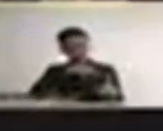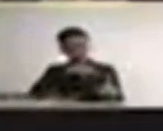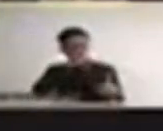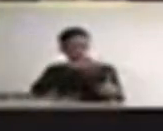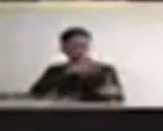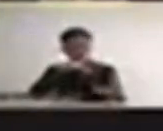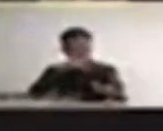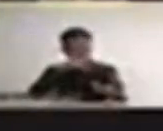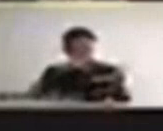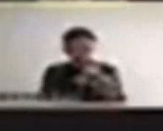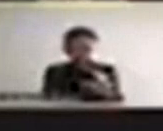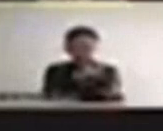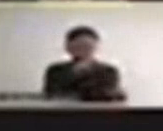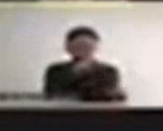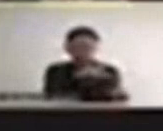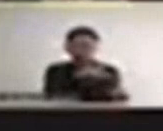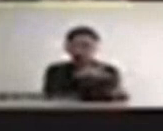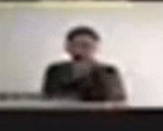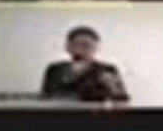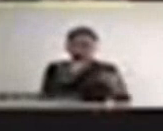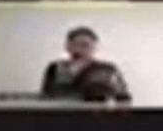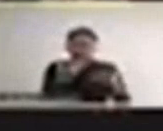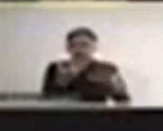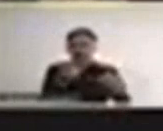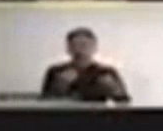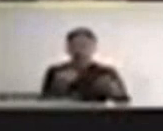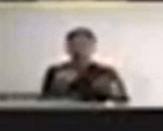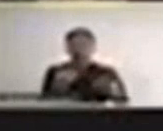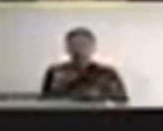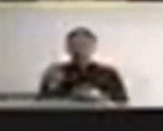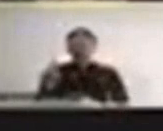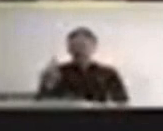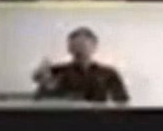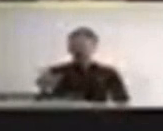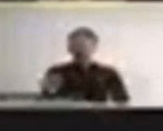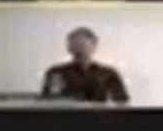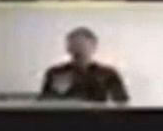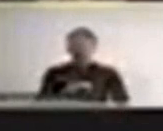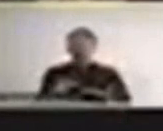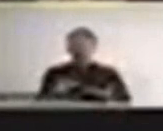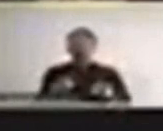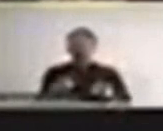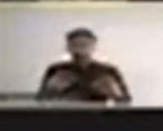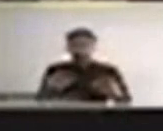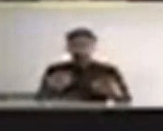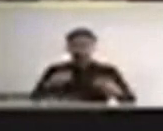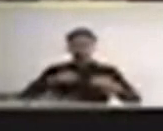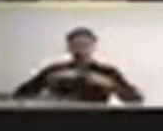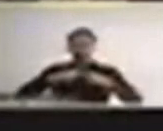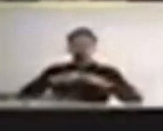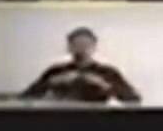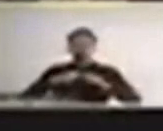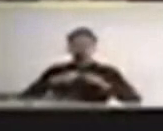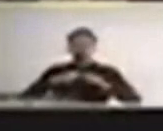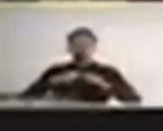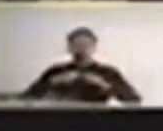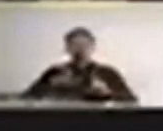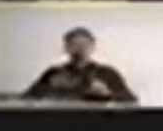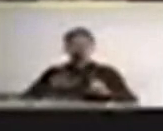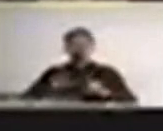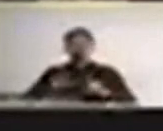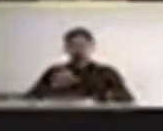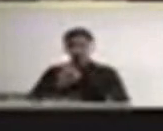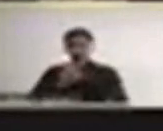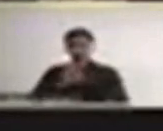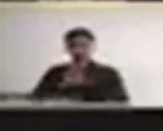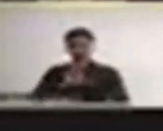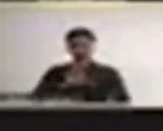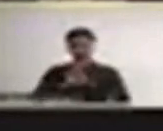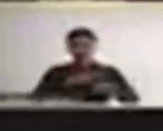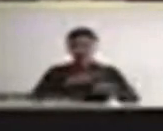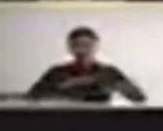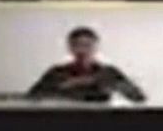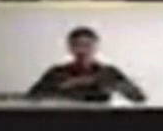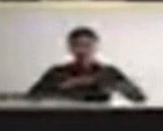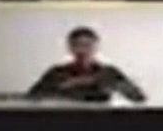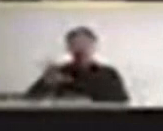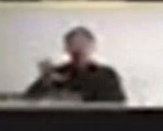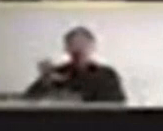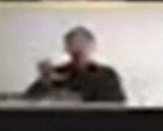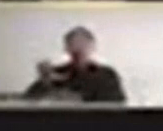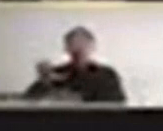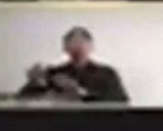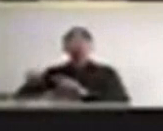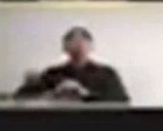Ternyata selama 1 bulan sekolah ditemukan ada 18 kasus, yaitu 9 siswa dan 9 staf. Dan karena